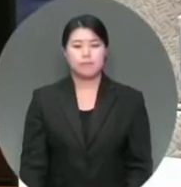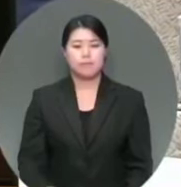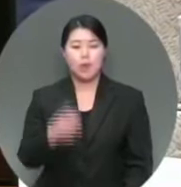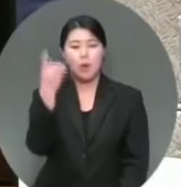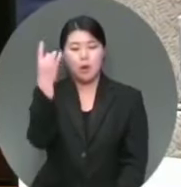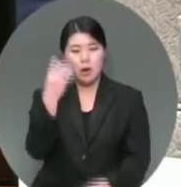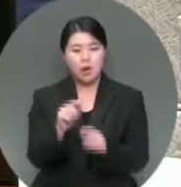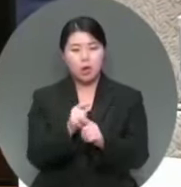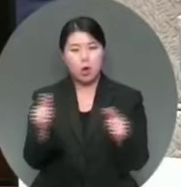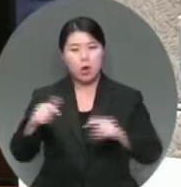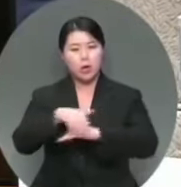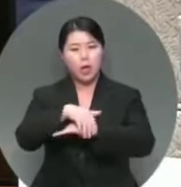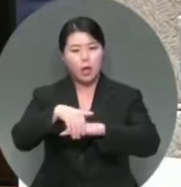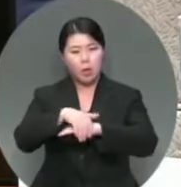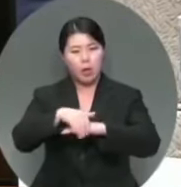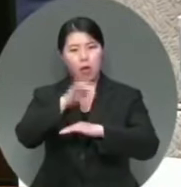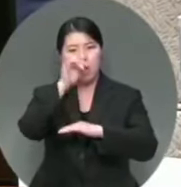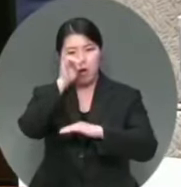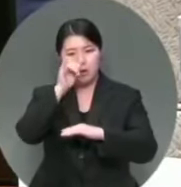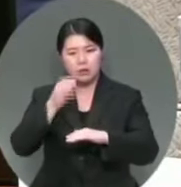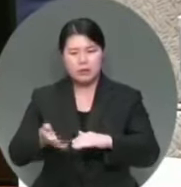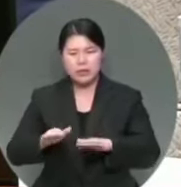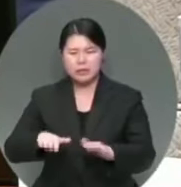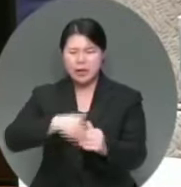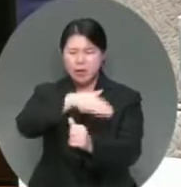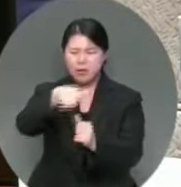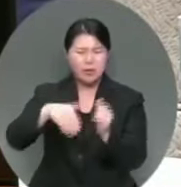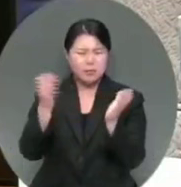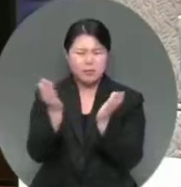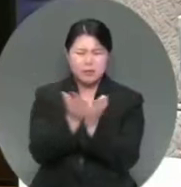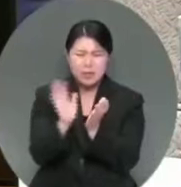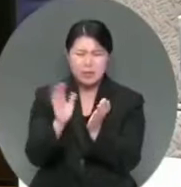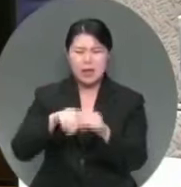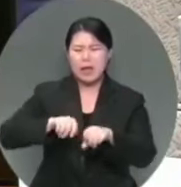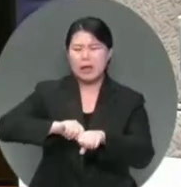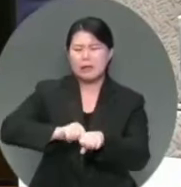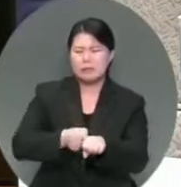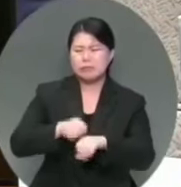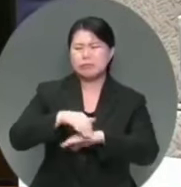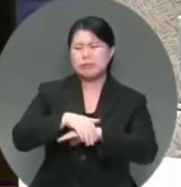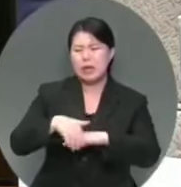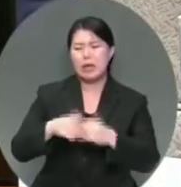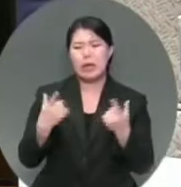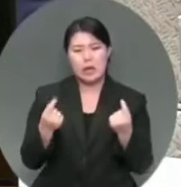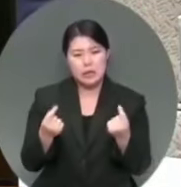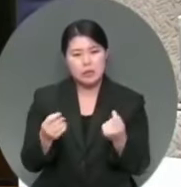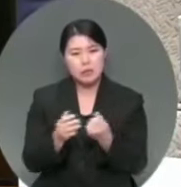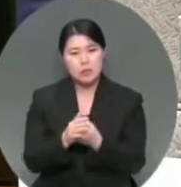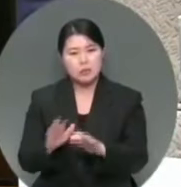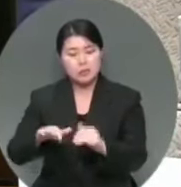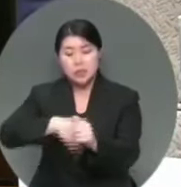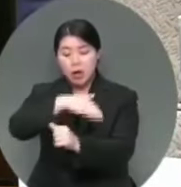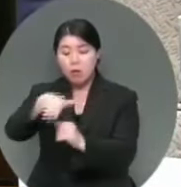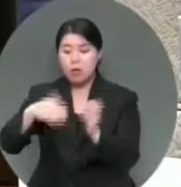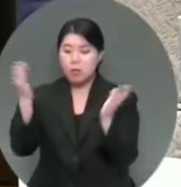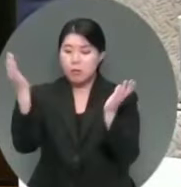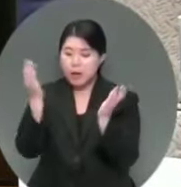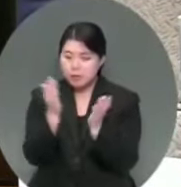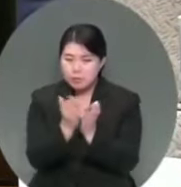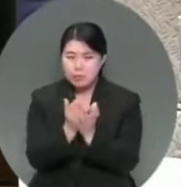여러 계획들이 현실에 좀 기초하지 않은 굉장히 무리한 계획이었다. 이걸 현실에 맞게 어떻게 우리가 이거를